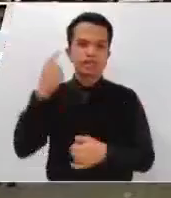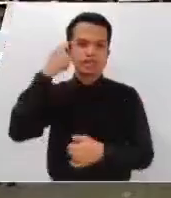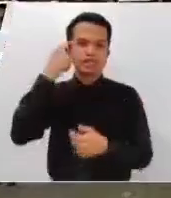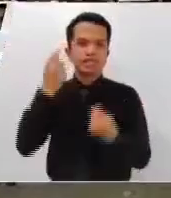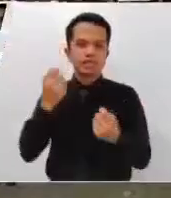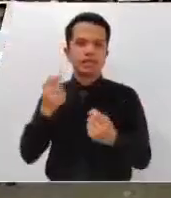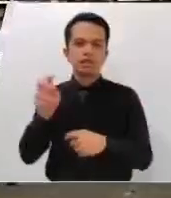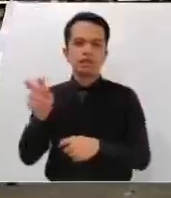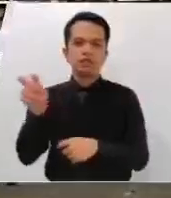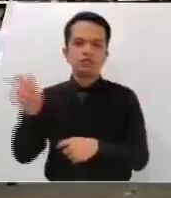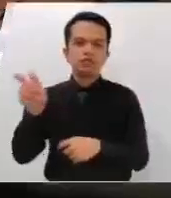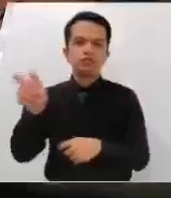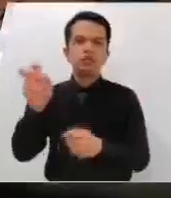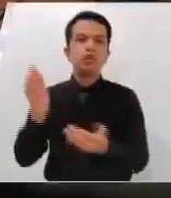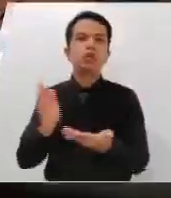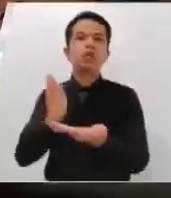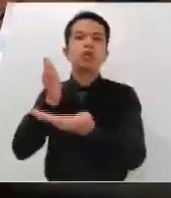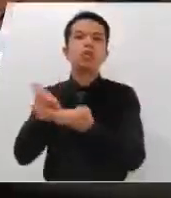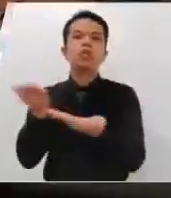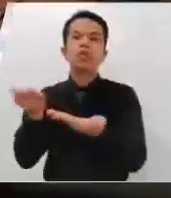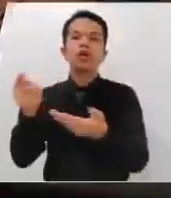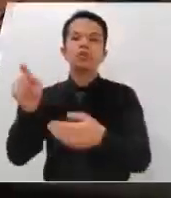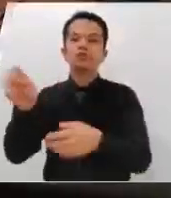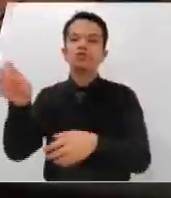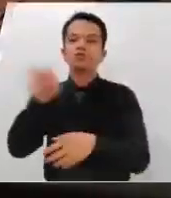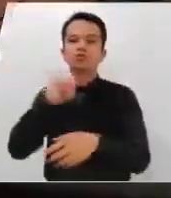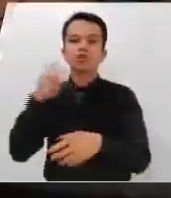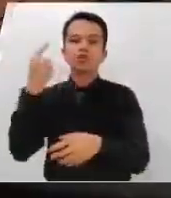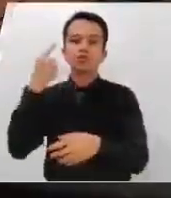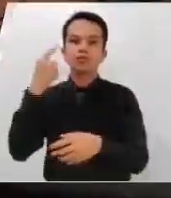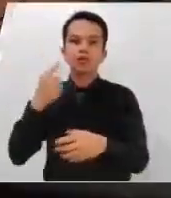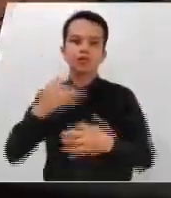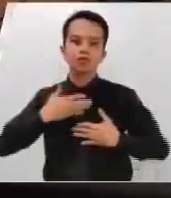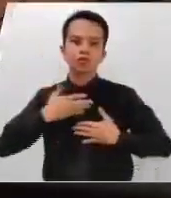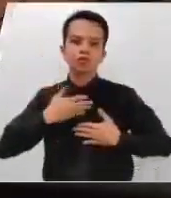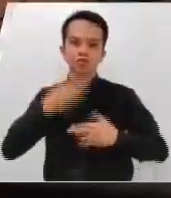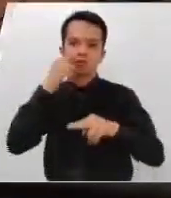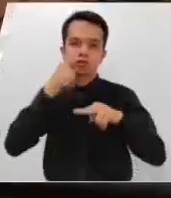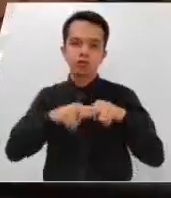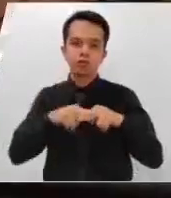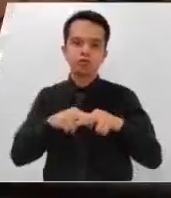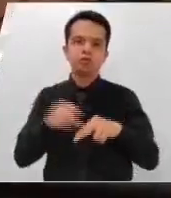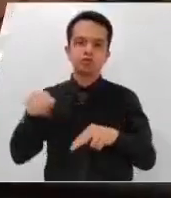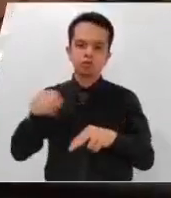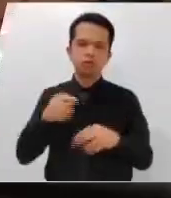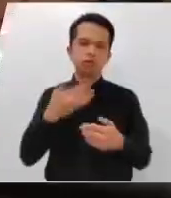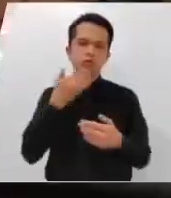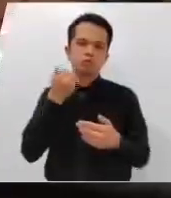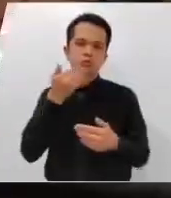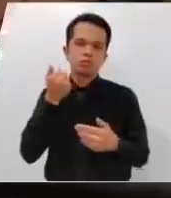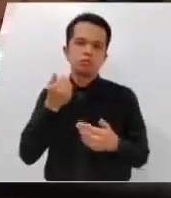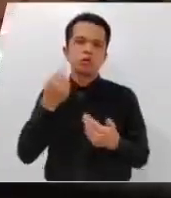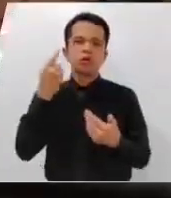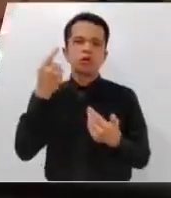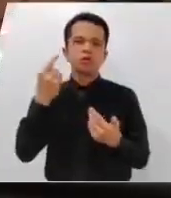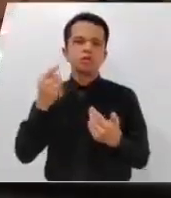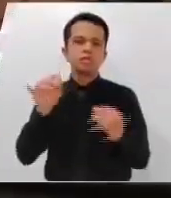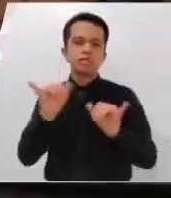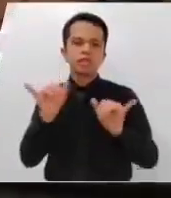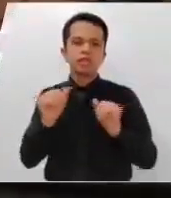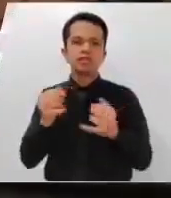bata sa amusement park. Para kasi sa mga bata, para ma-enjoy nila. Tsaka masyadong maano sa bahay